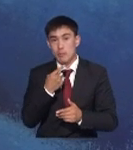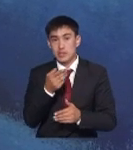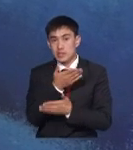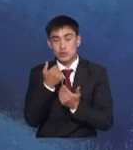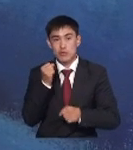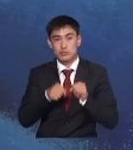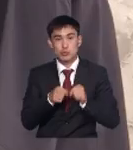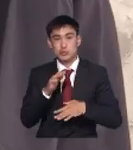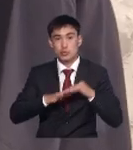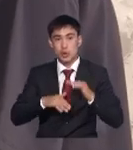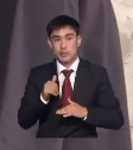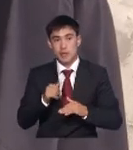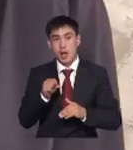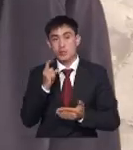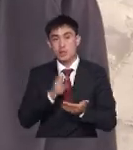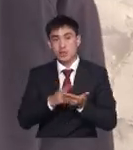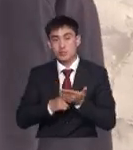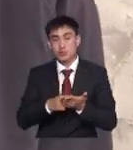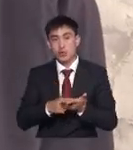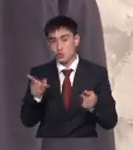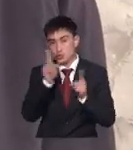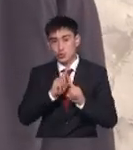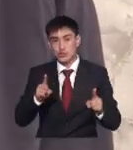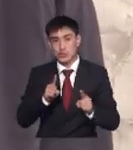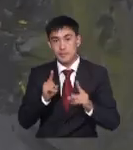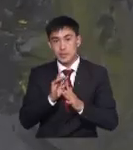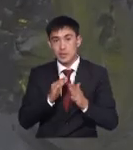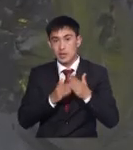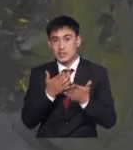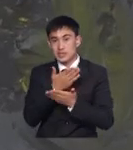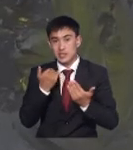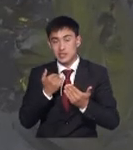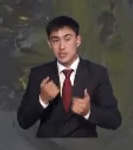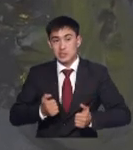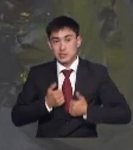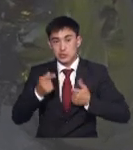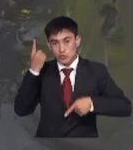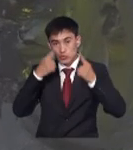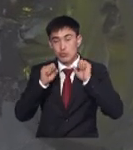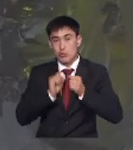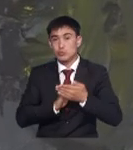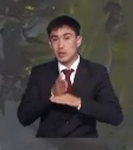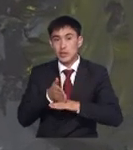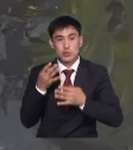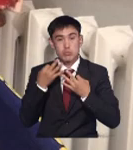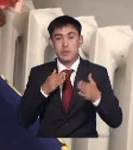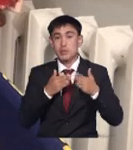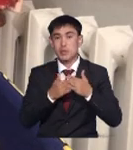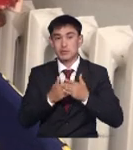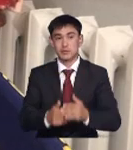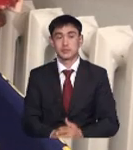Возможности делать это руками Алуа доказывает что искусство не знает границ а также что Страсть к творчеству может преодолеть любые